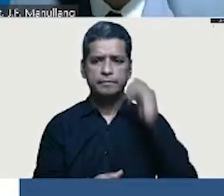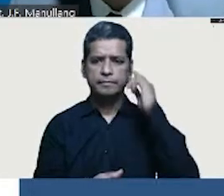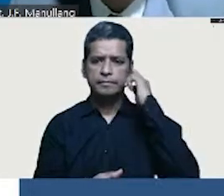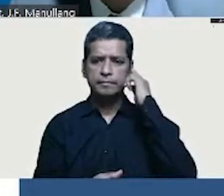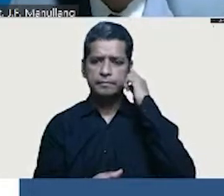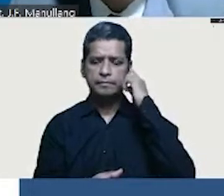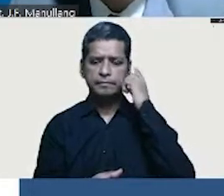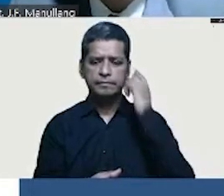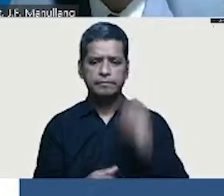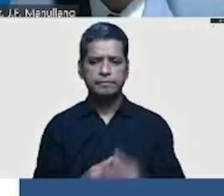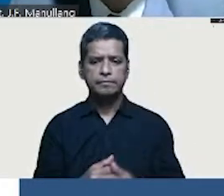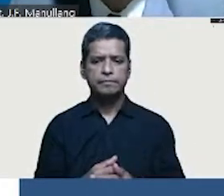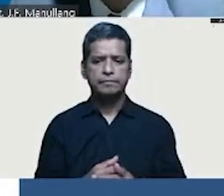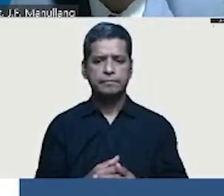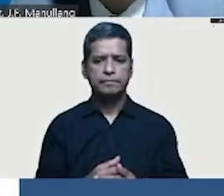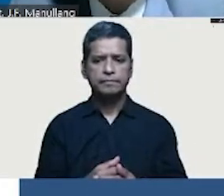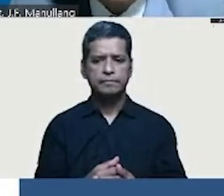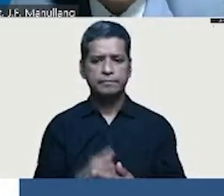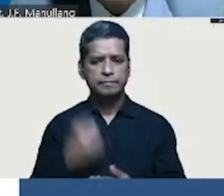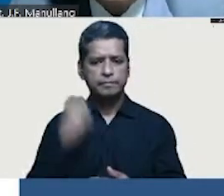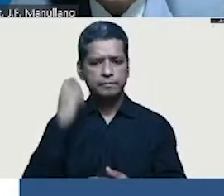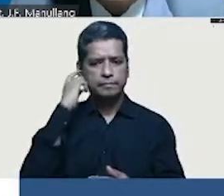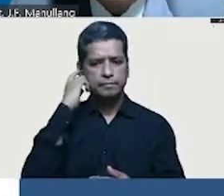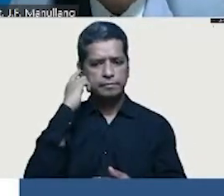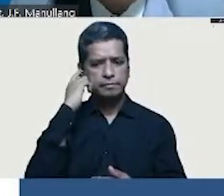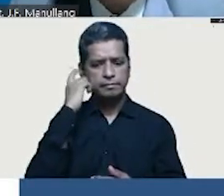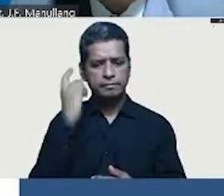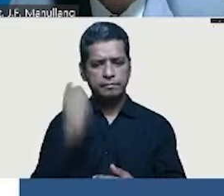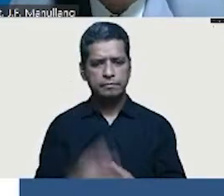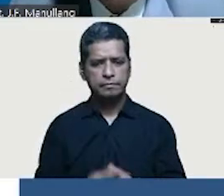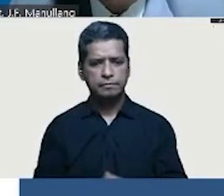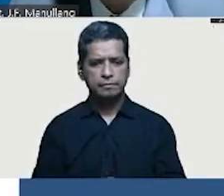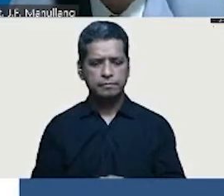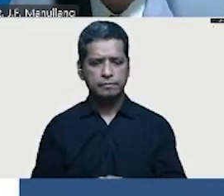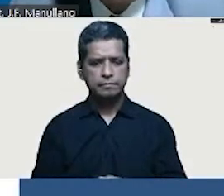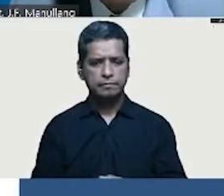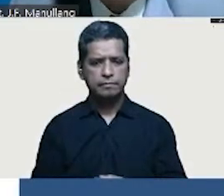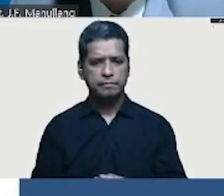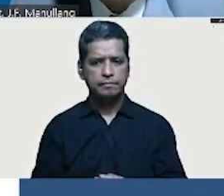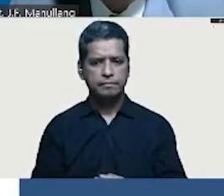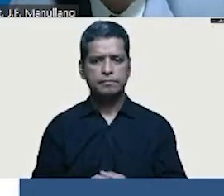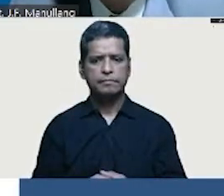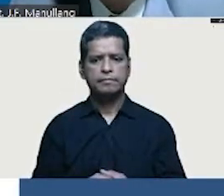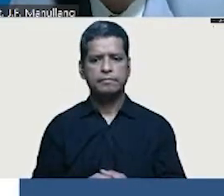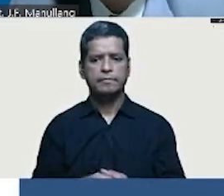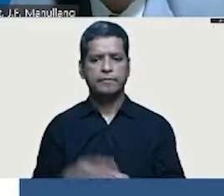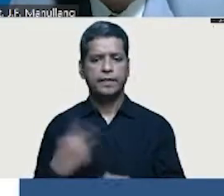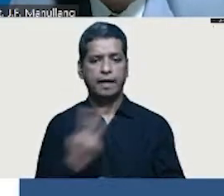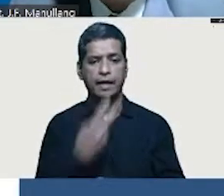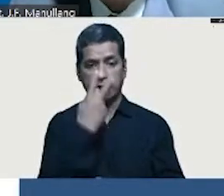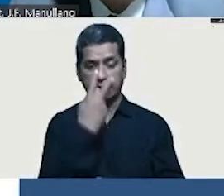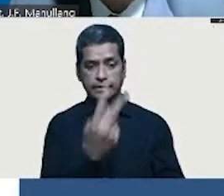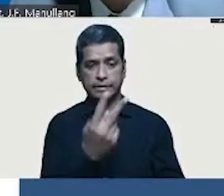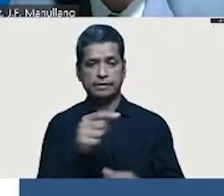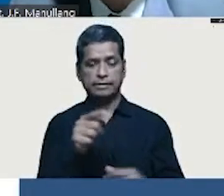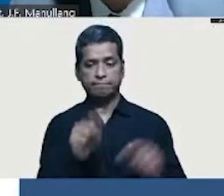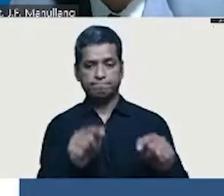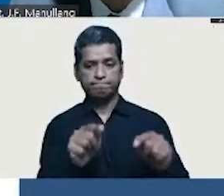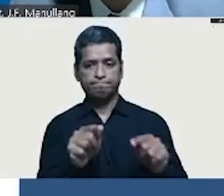asap Smurf detournement Oke dan kita lihat di sini